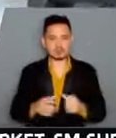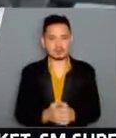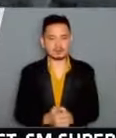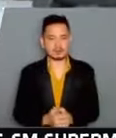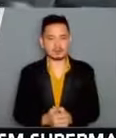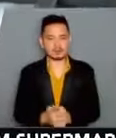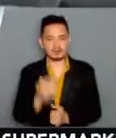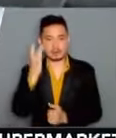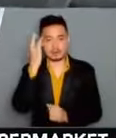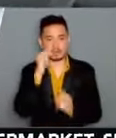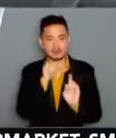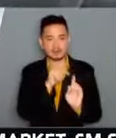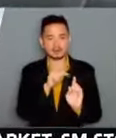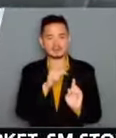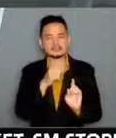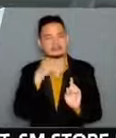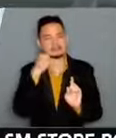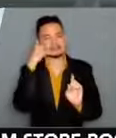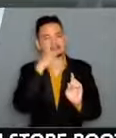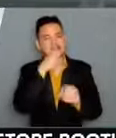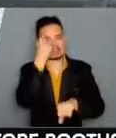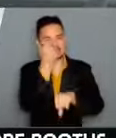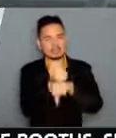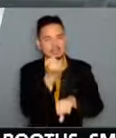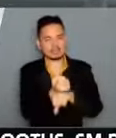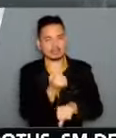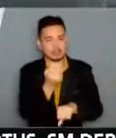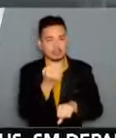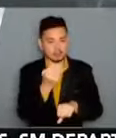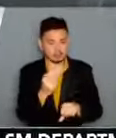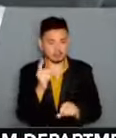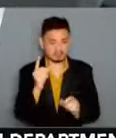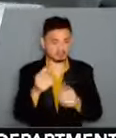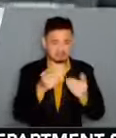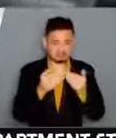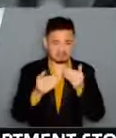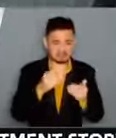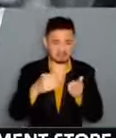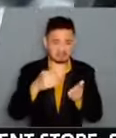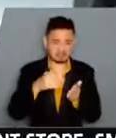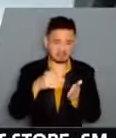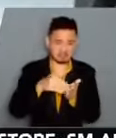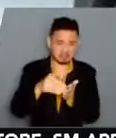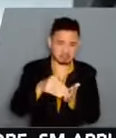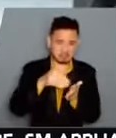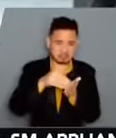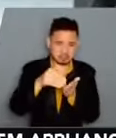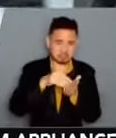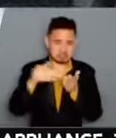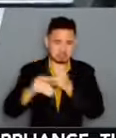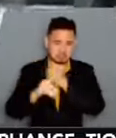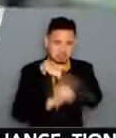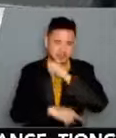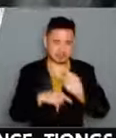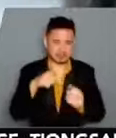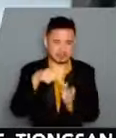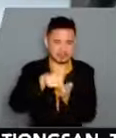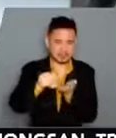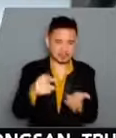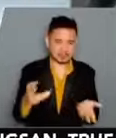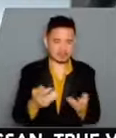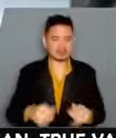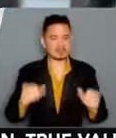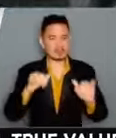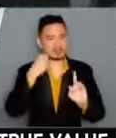matitigas ang ulo kahit ng libo-libong pisong multa sa violation na ito ang kanilang kinakaharap Ininspeksyon ang kanilang mga lisensya at